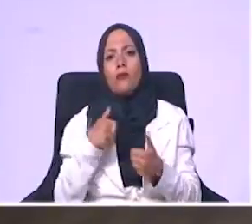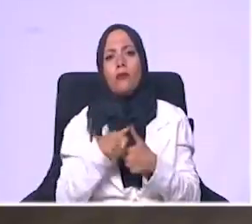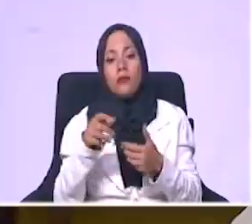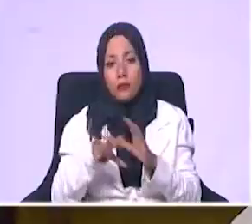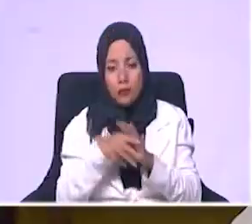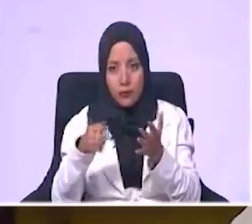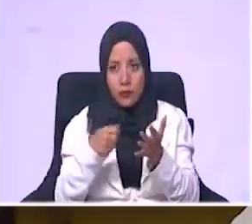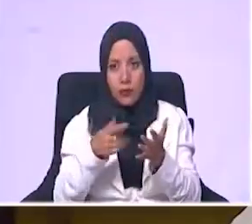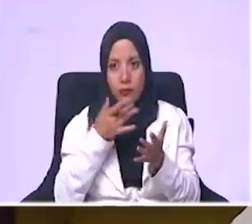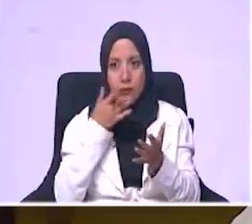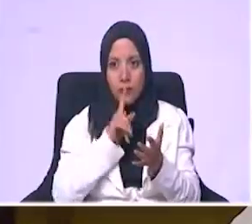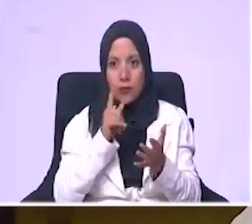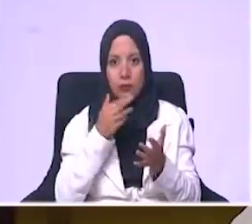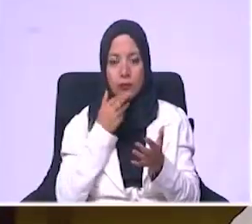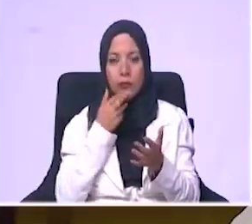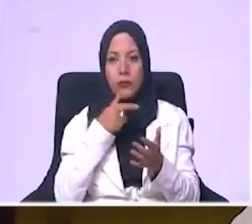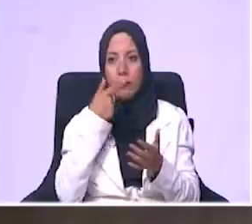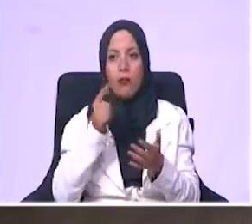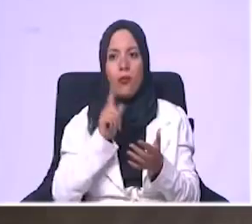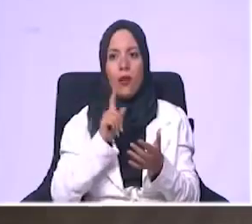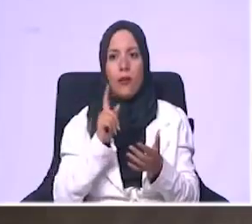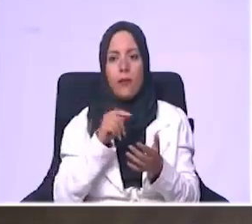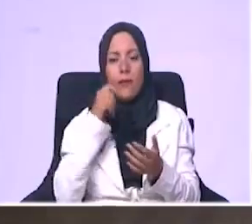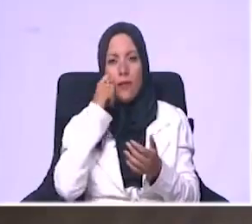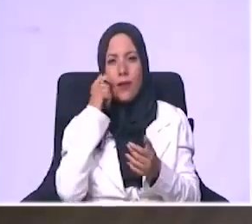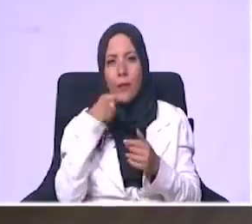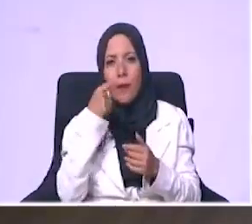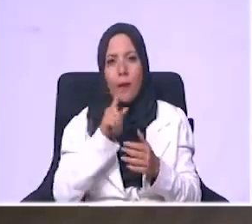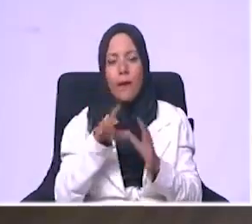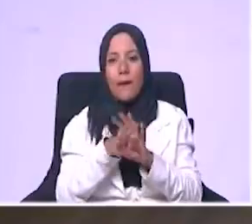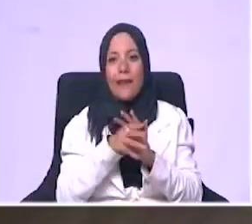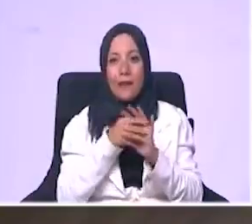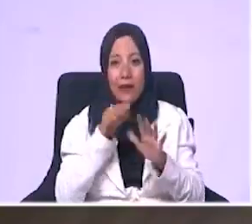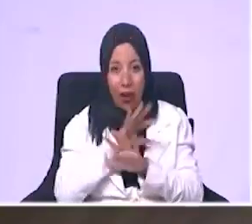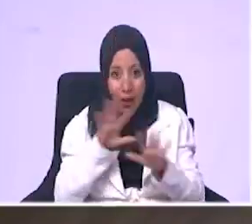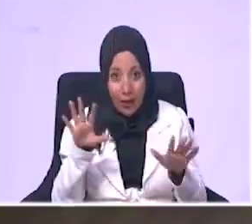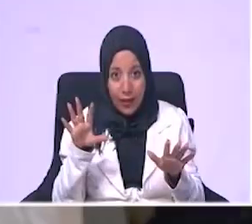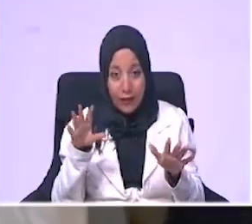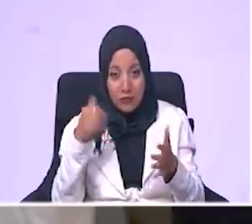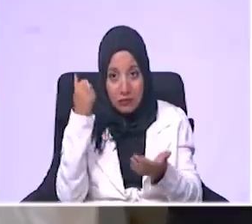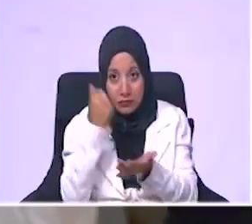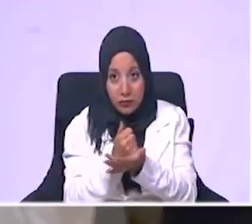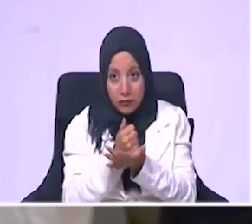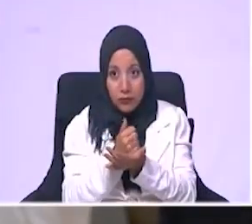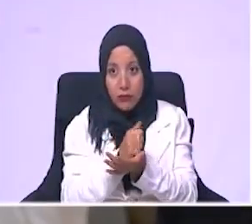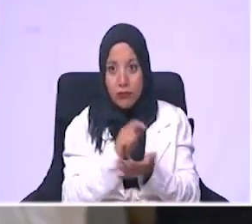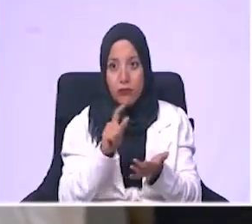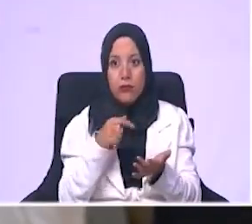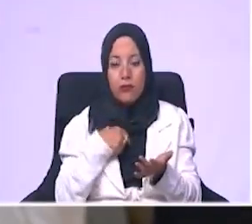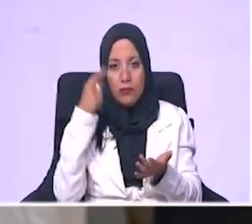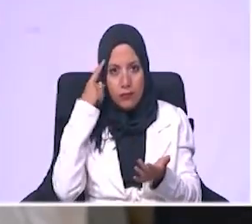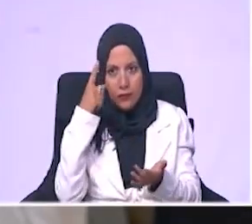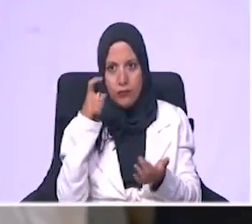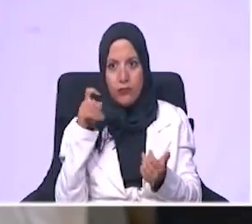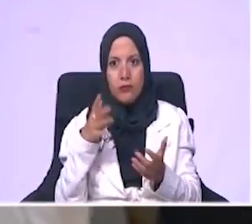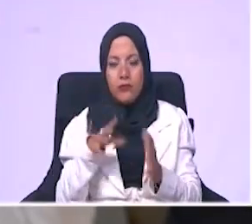الطلبات ما فيش حد خالص يعترض يعني على قرارك ده الاعتراض لما انا اتعينت ما كانوش متقابلين فكره